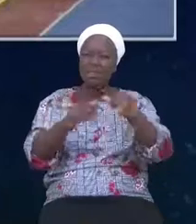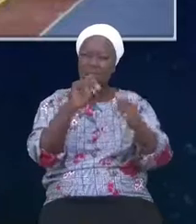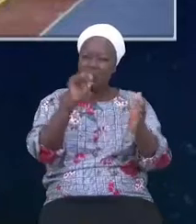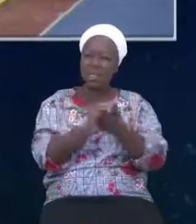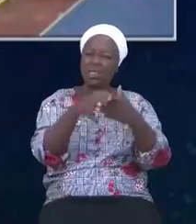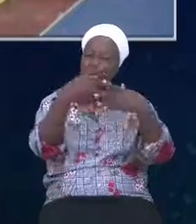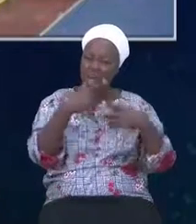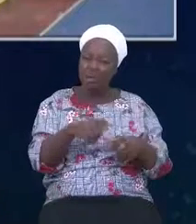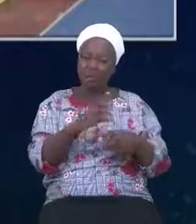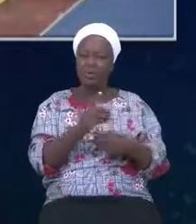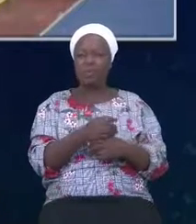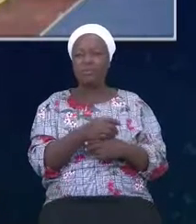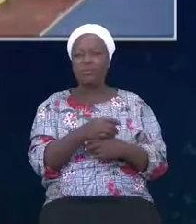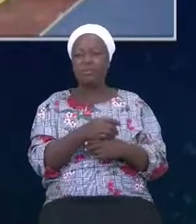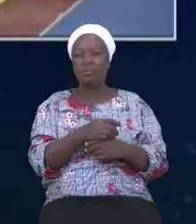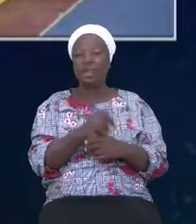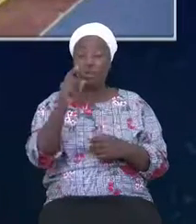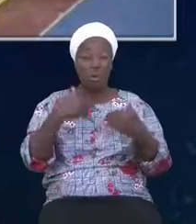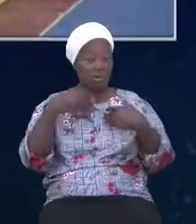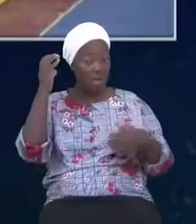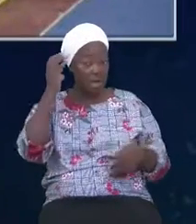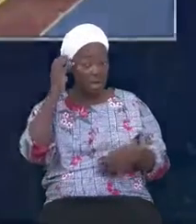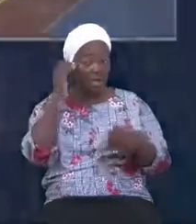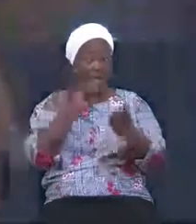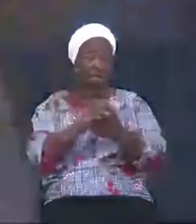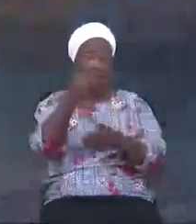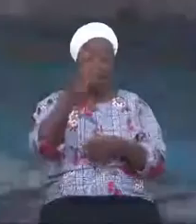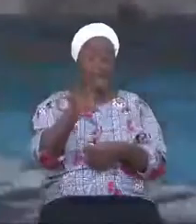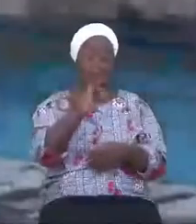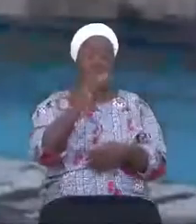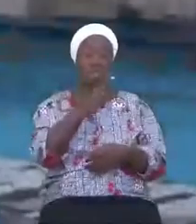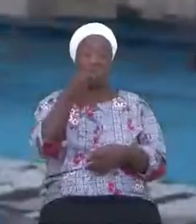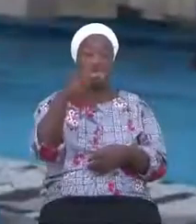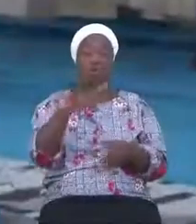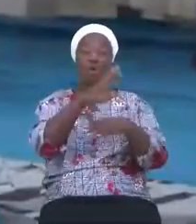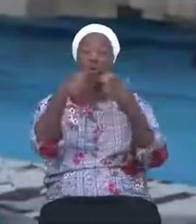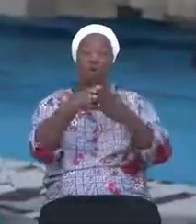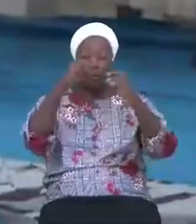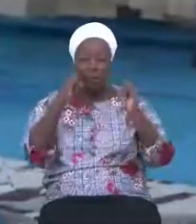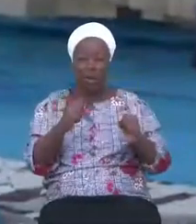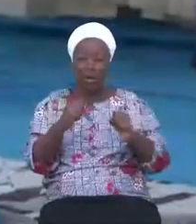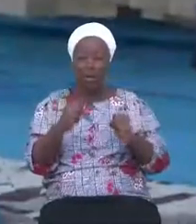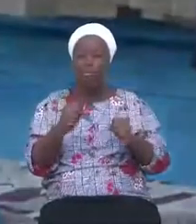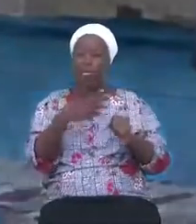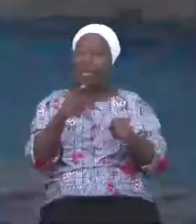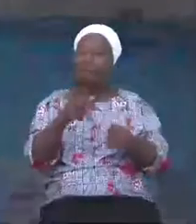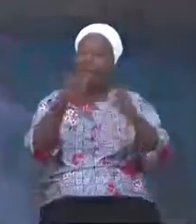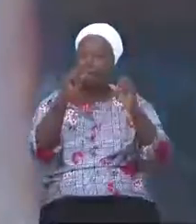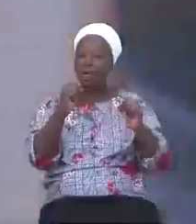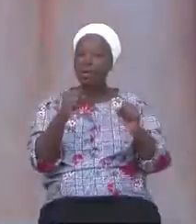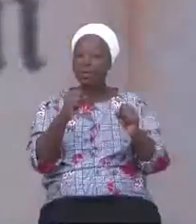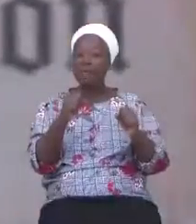Pourquoi cela s'est produit? Tu as entendu que le Dieu est le Dieu de toute puissance. Et la